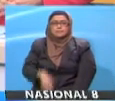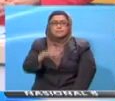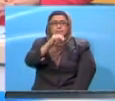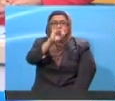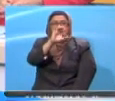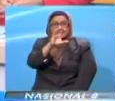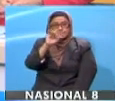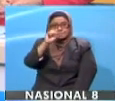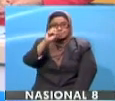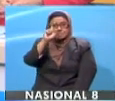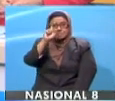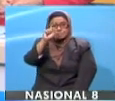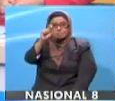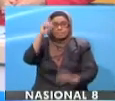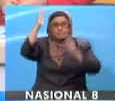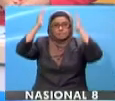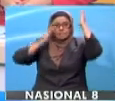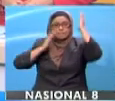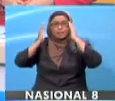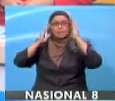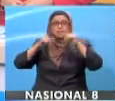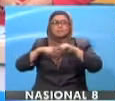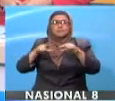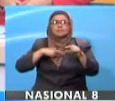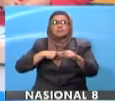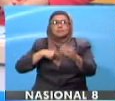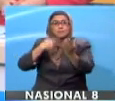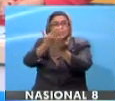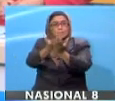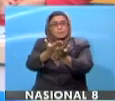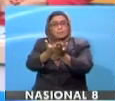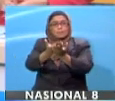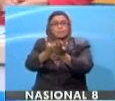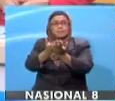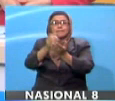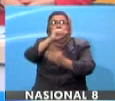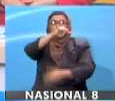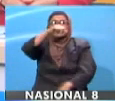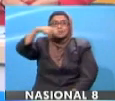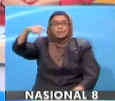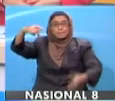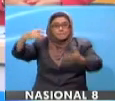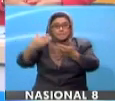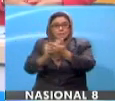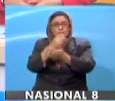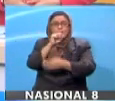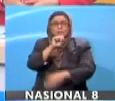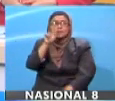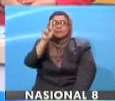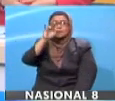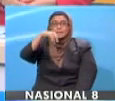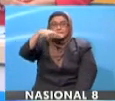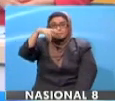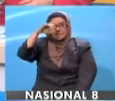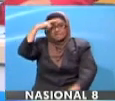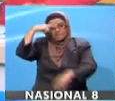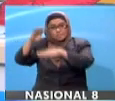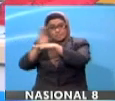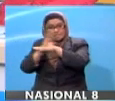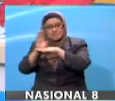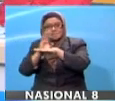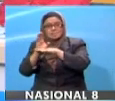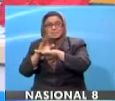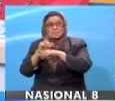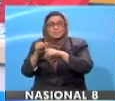Microsoft Malaysia melancarkan aplikasi Skype terbaru untuk perniagaan dikenali sebagai Skype for Business. Menurut Ketua Pegawai Pemasaran dan